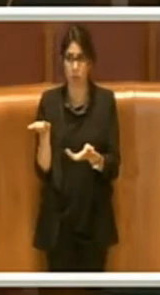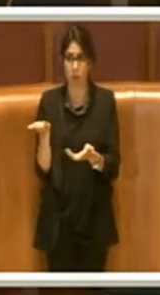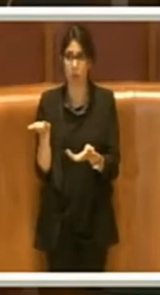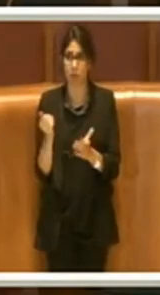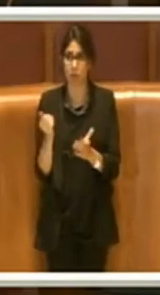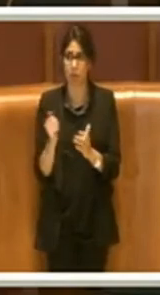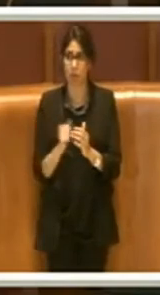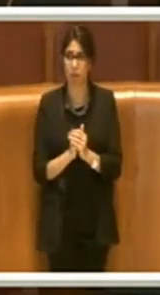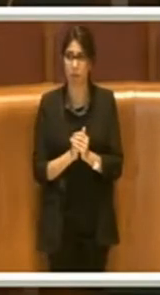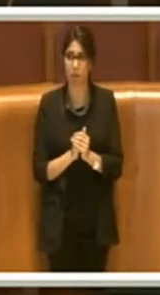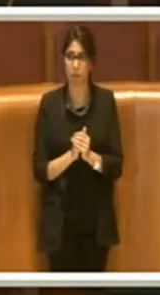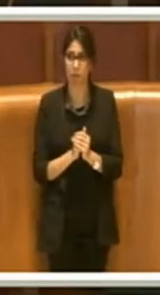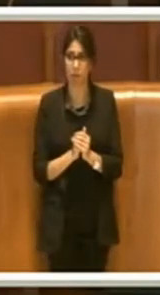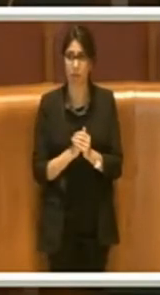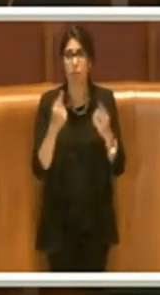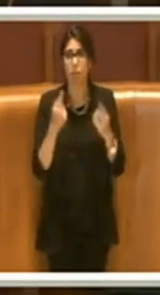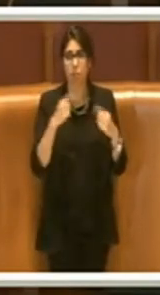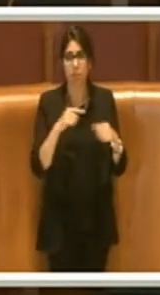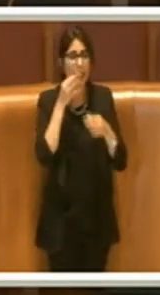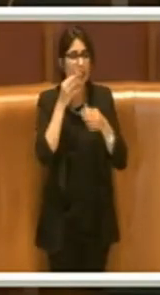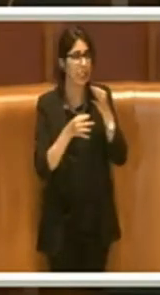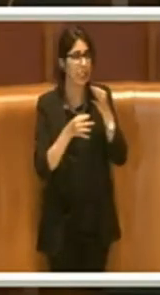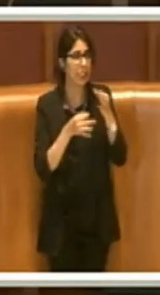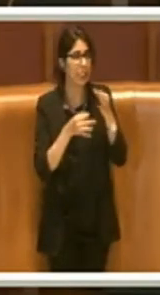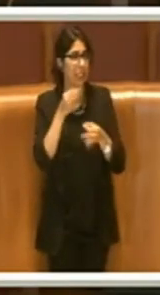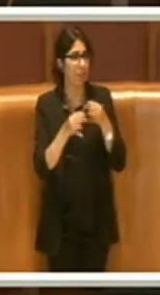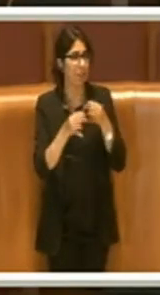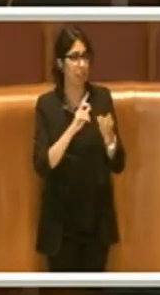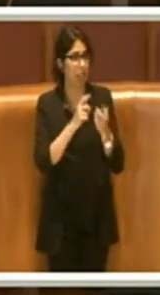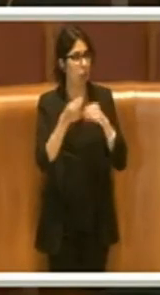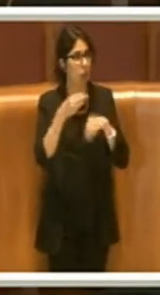per fare altro. Questo è il significato